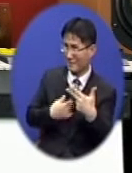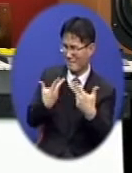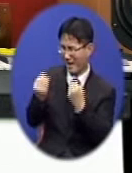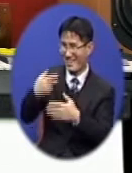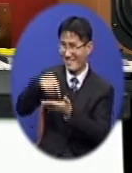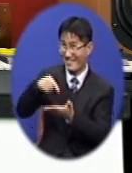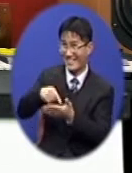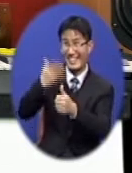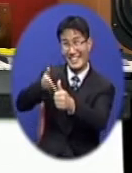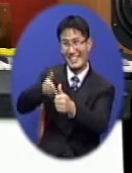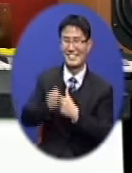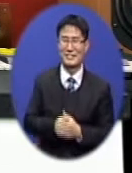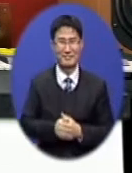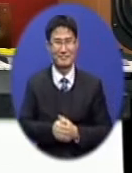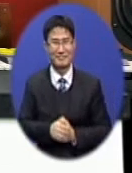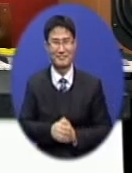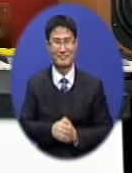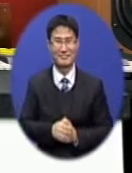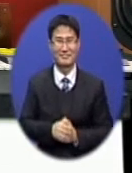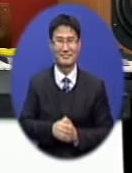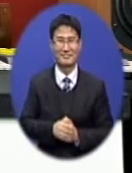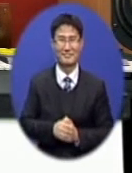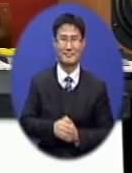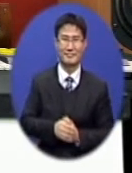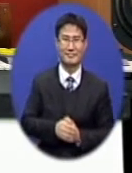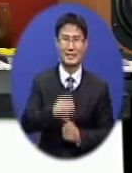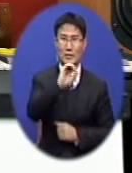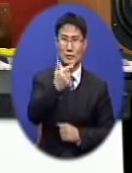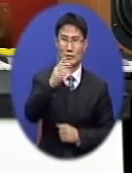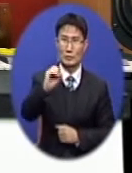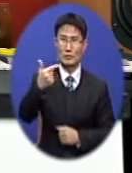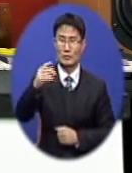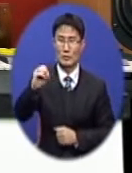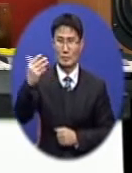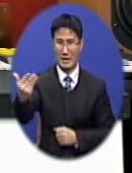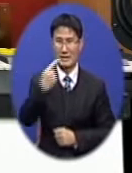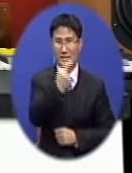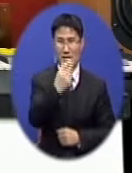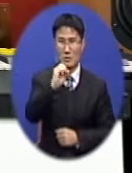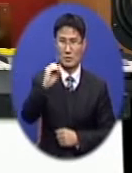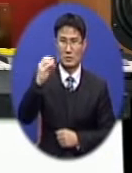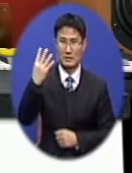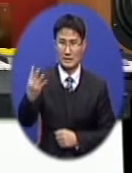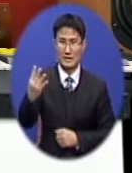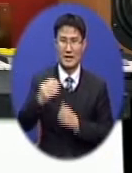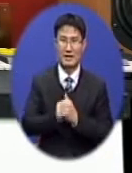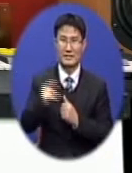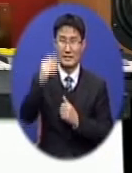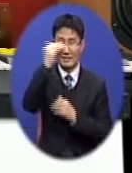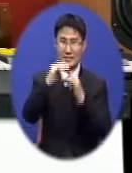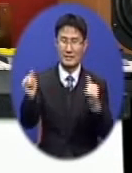눌러줘. 네. 자, 예. 네. ARS 060608의 1004번, 예, 5번 시청자